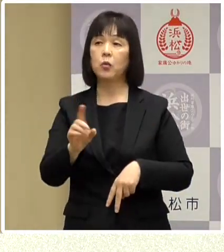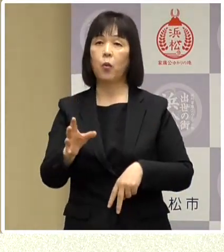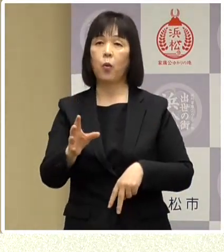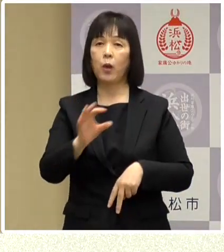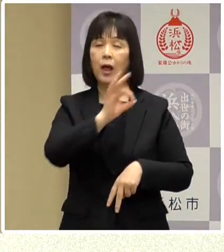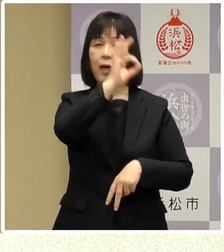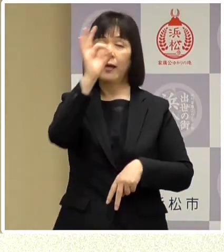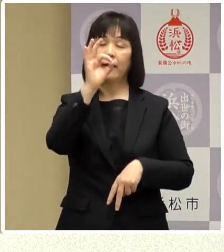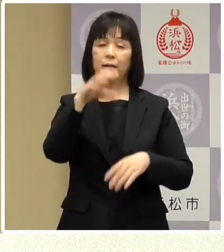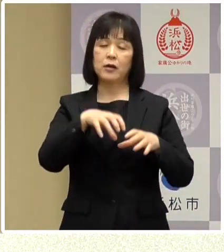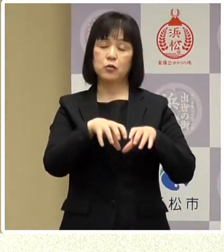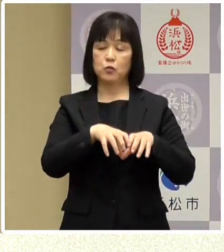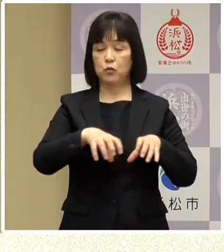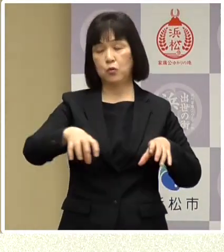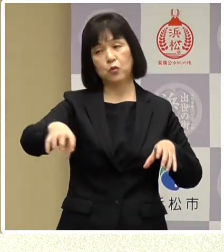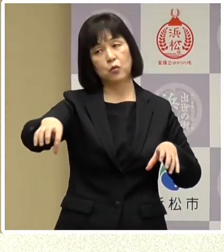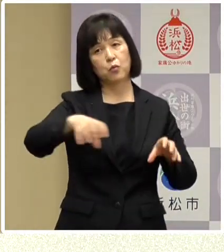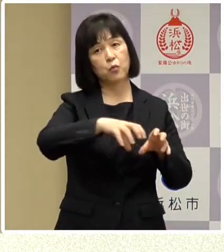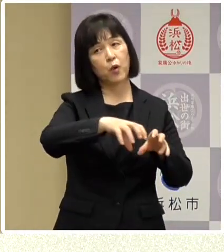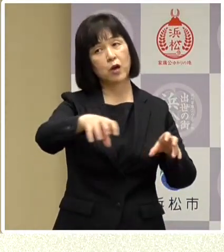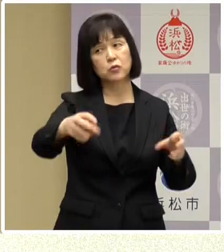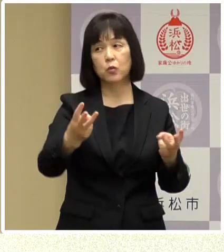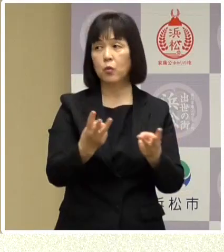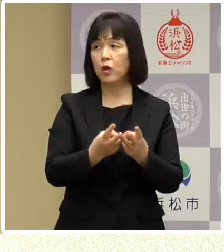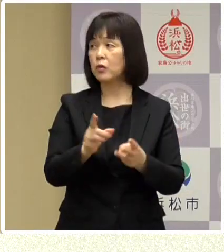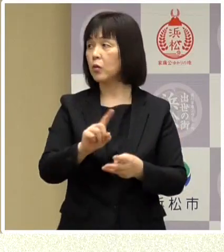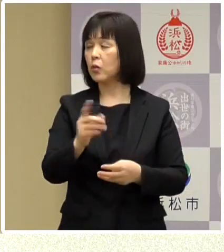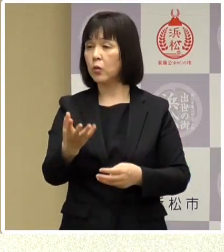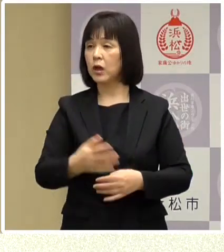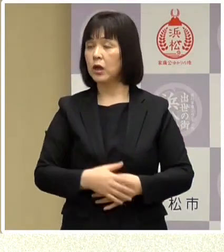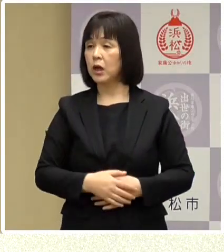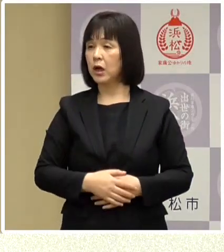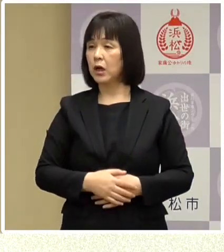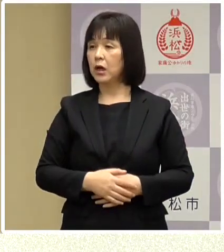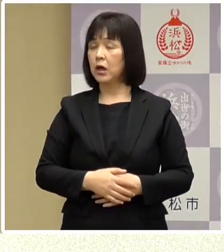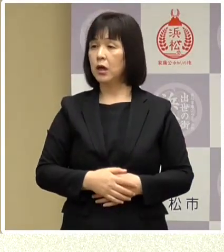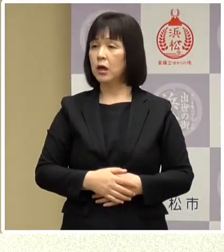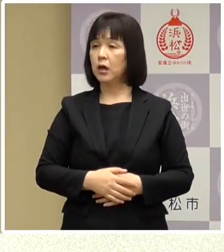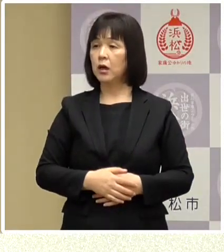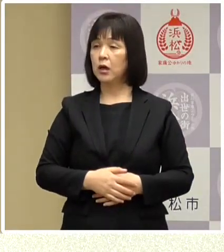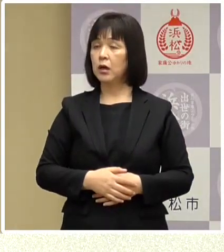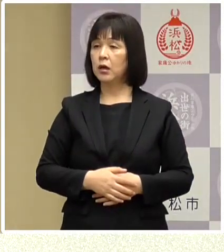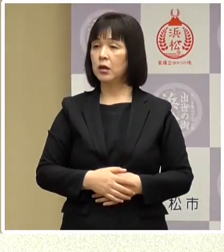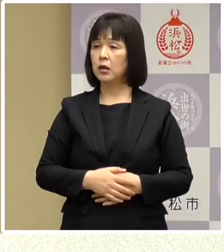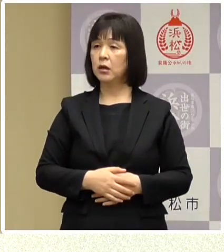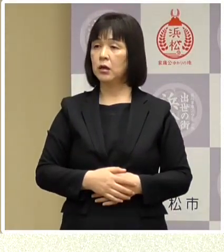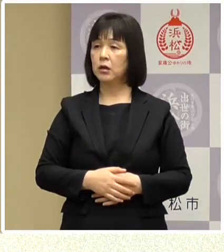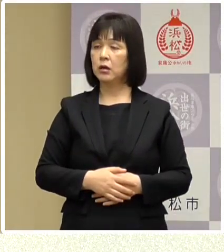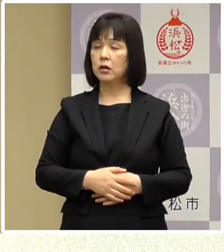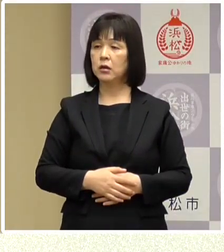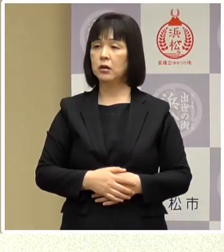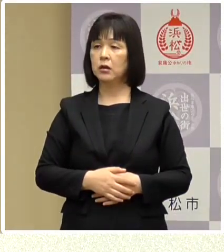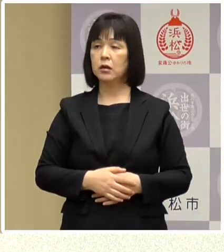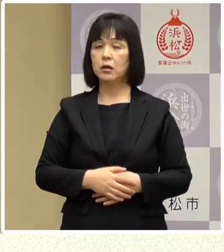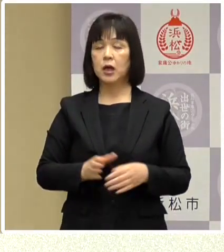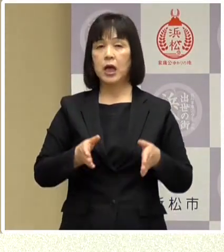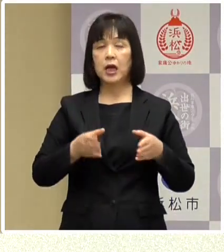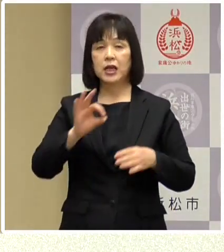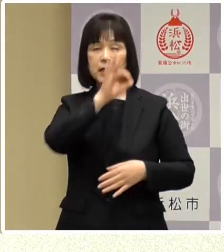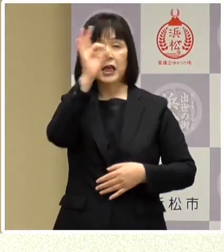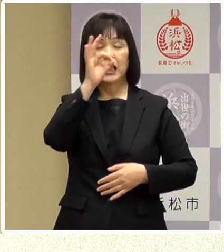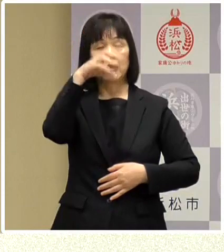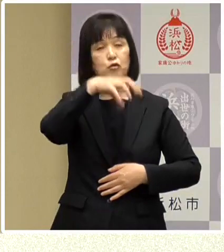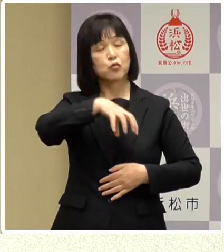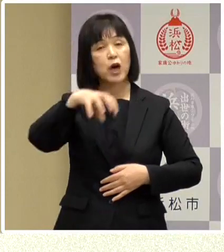覧できるエリアってのはどの辺にどれくらいあるんですか、 はいはい、ですか。 あ、どの、観覧のエリアというのはどの辺にどれぐら